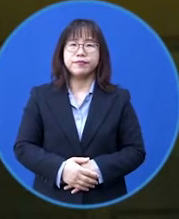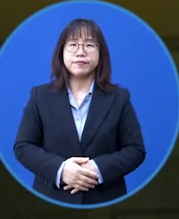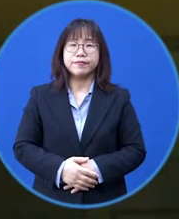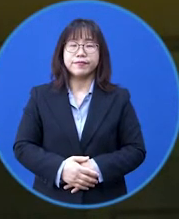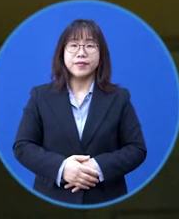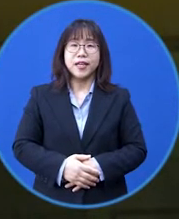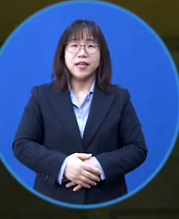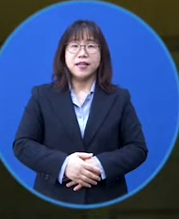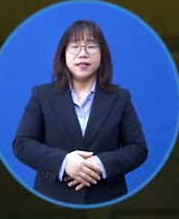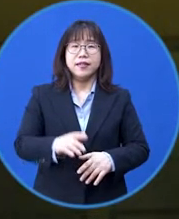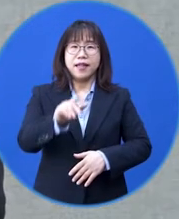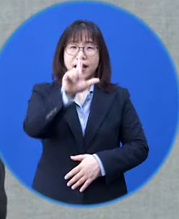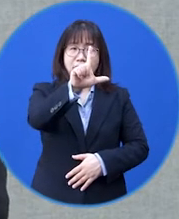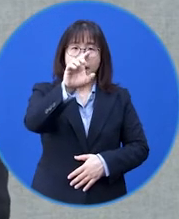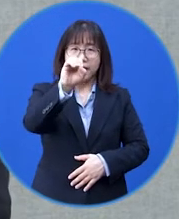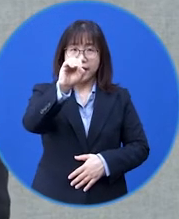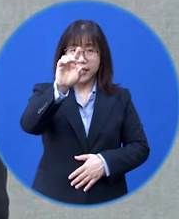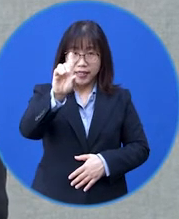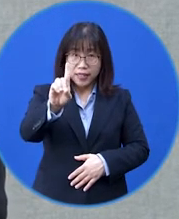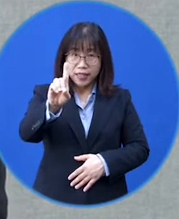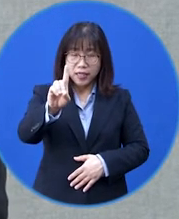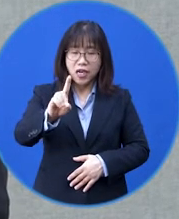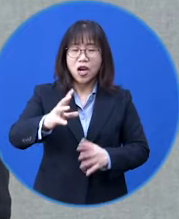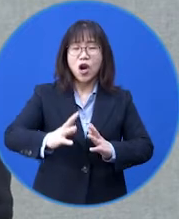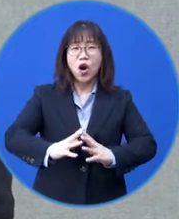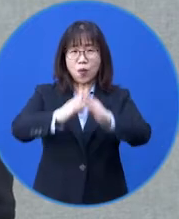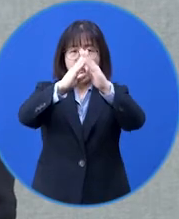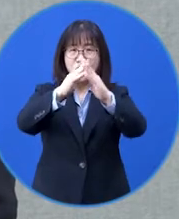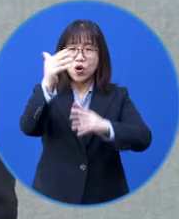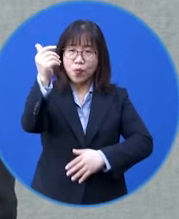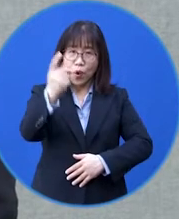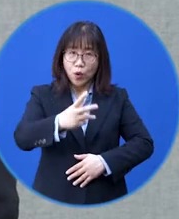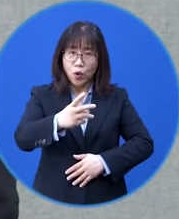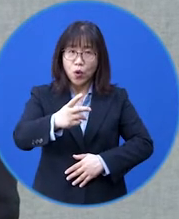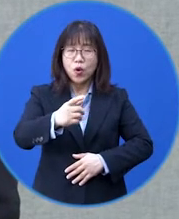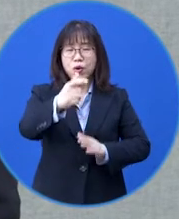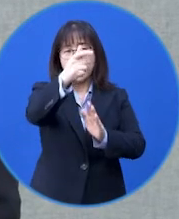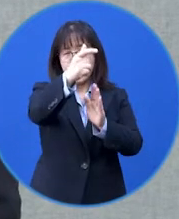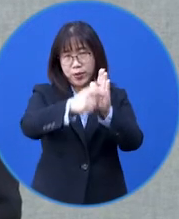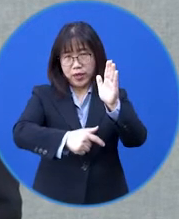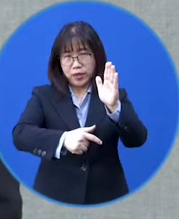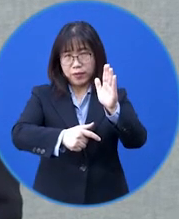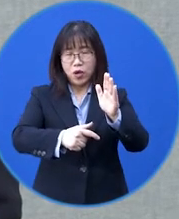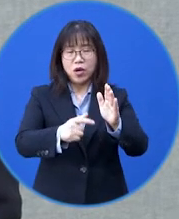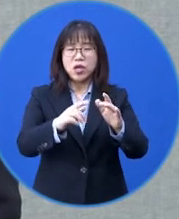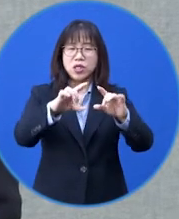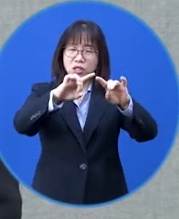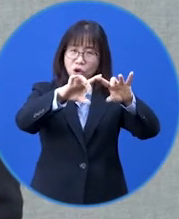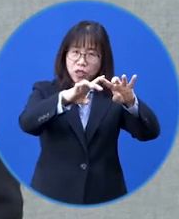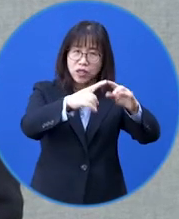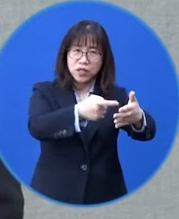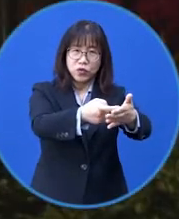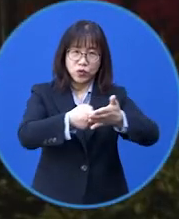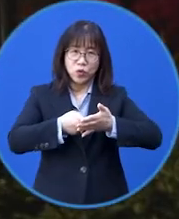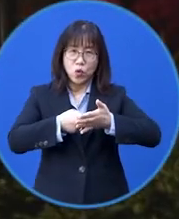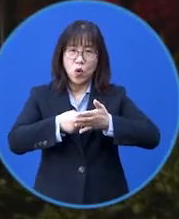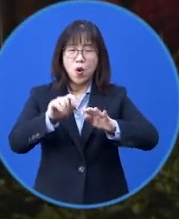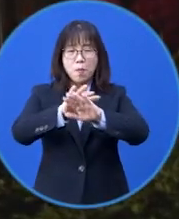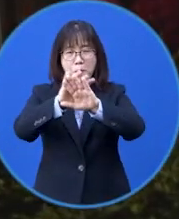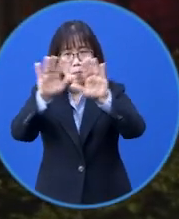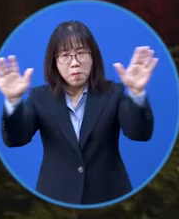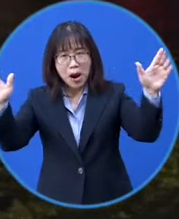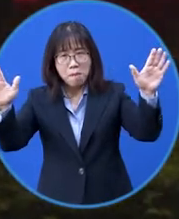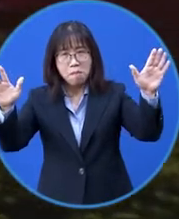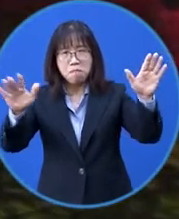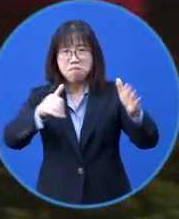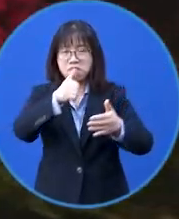있습니다. 태양광 LED 건물 번호판 설치를 통해 도로명 주소 홍보와 에너지 절감, 야간